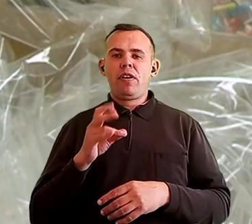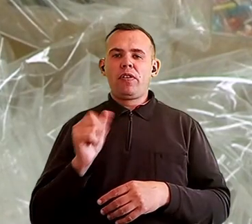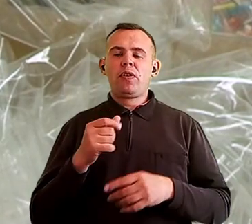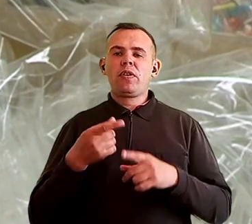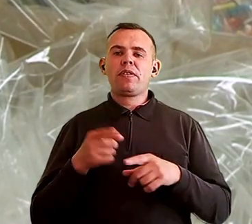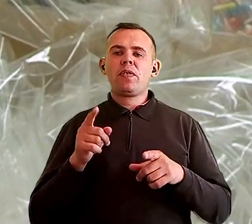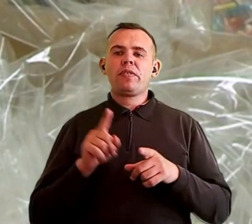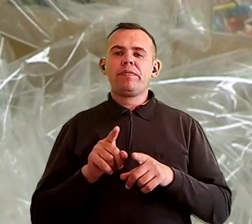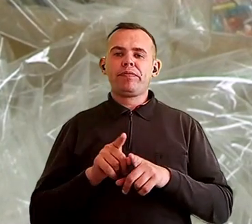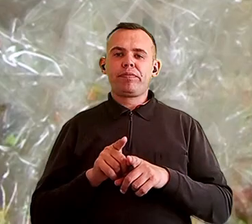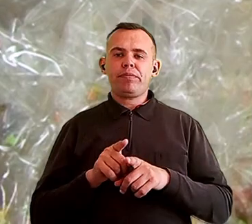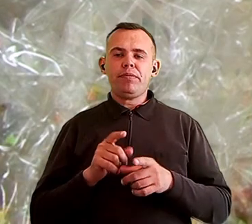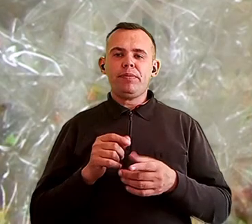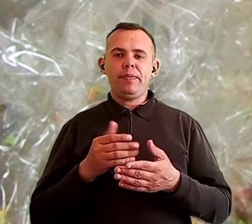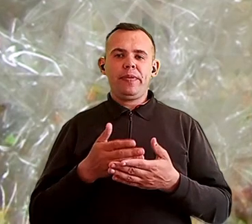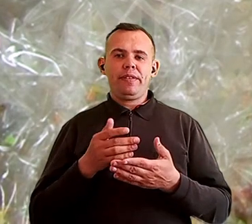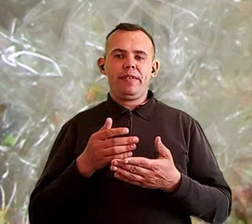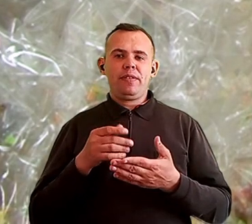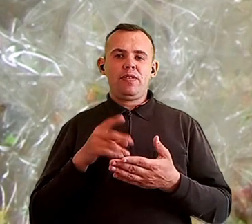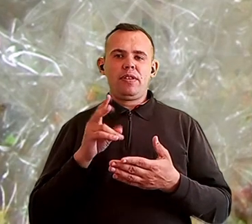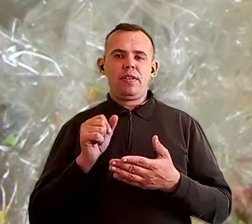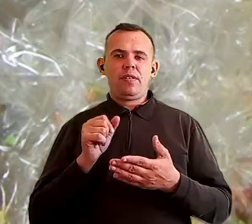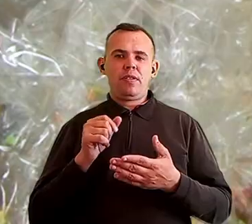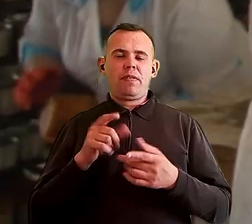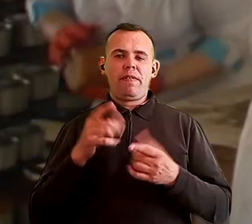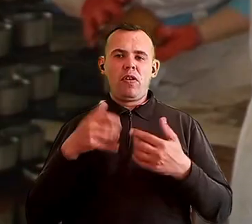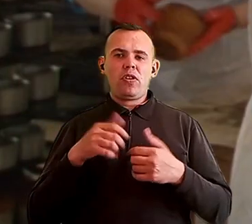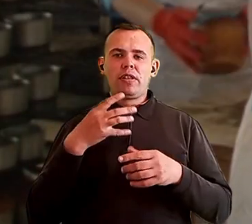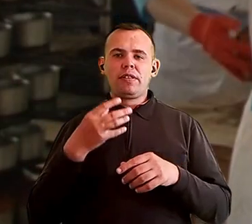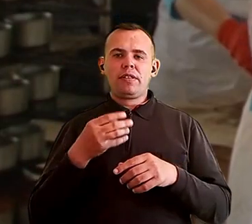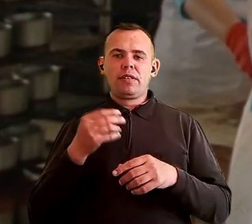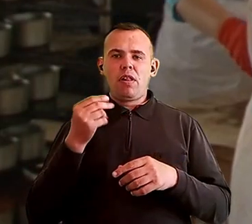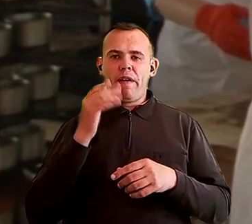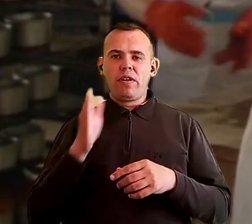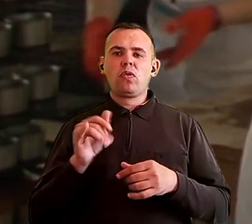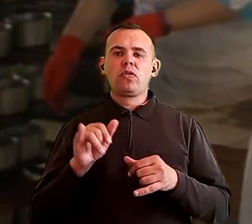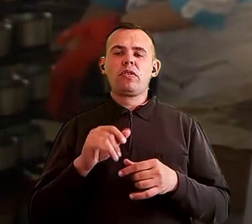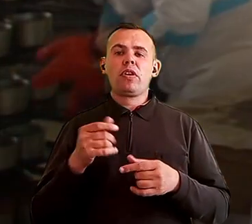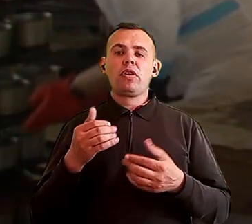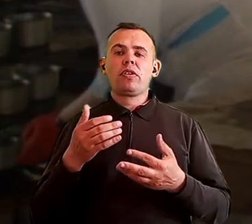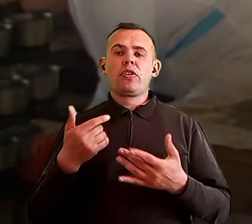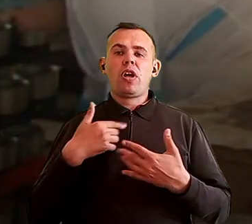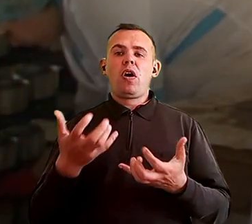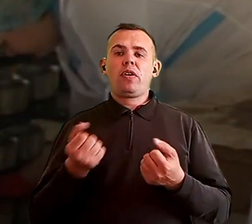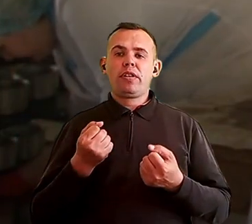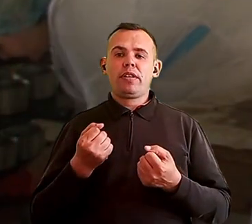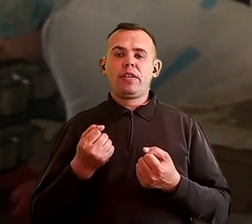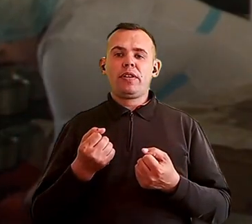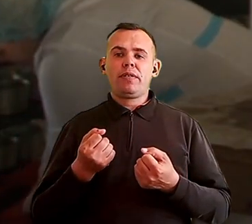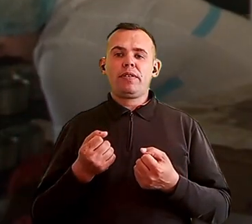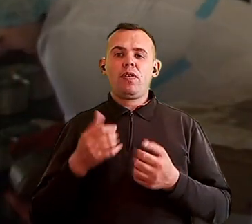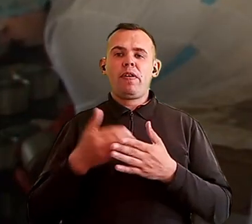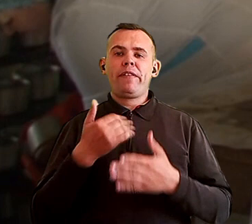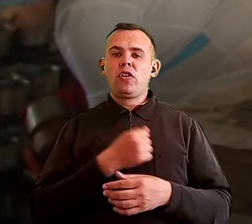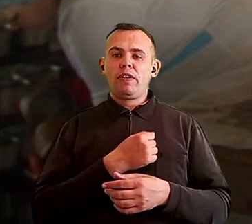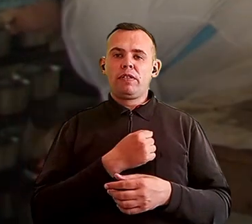Авдіївку, Мар'їнку, Бахмут, Краматорськ, Курахове та Слов'янськ. Кілька днів тому я отримала дзвінок від військових наших